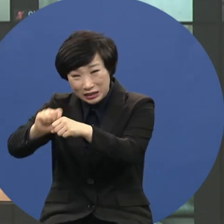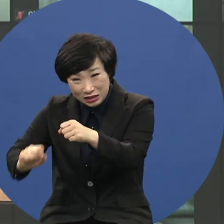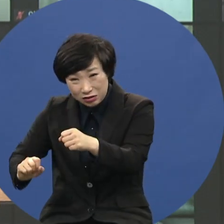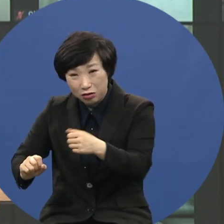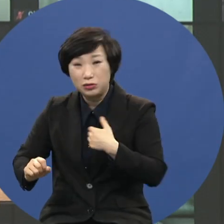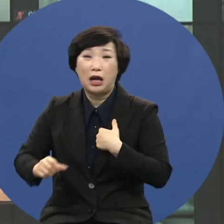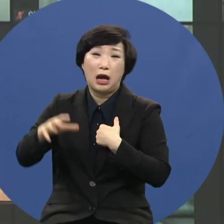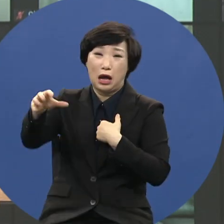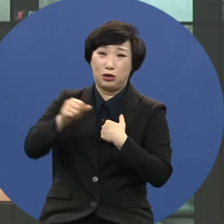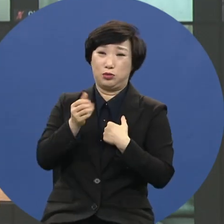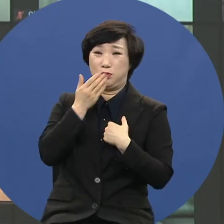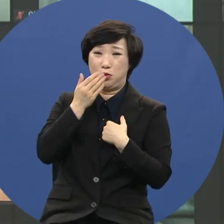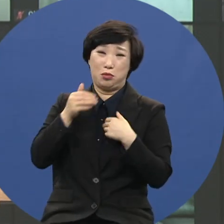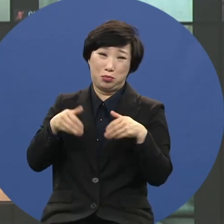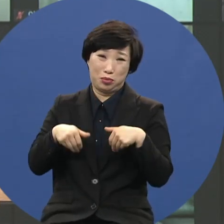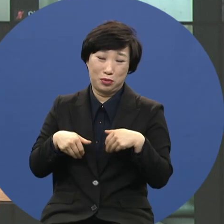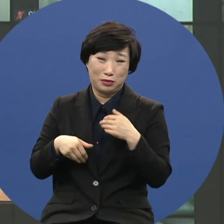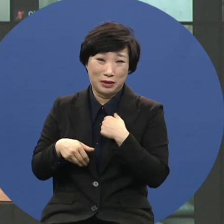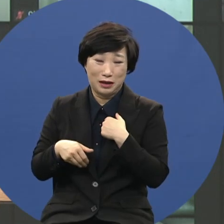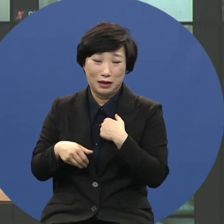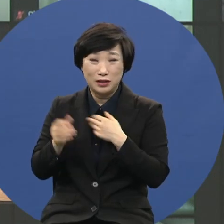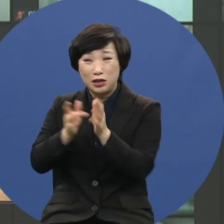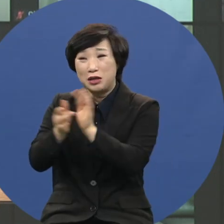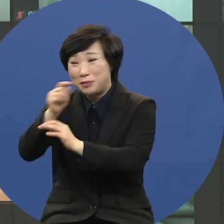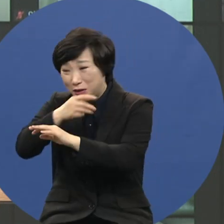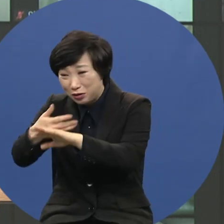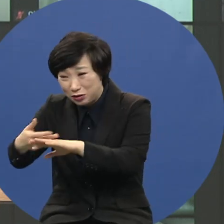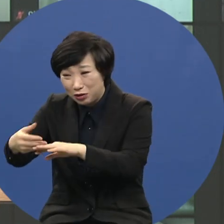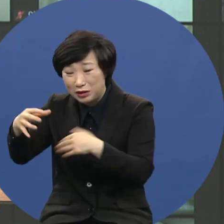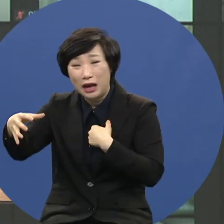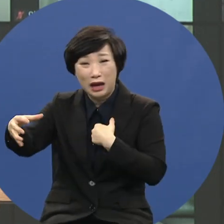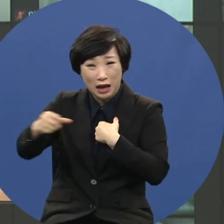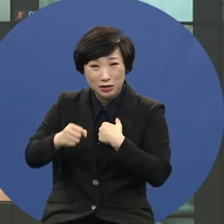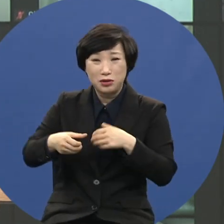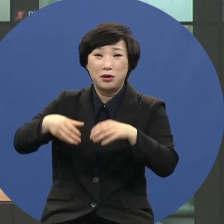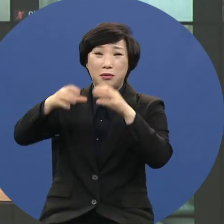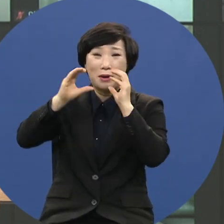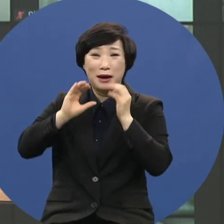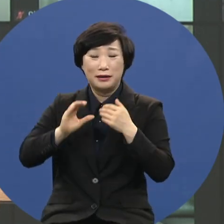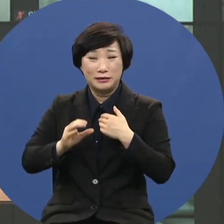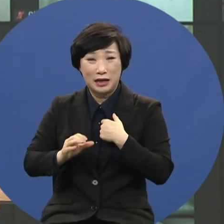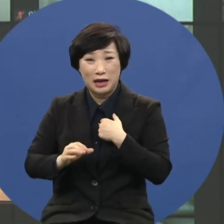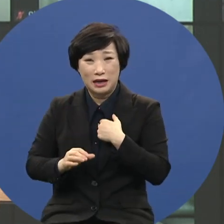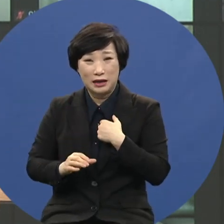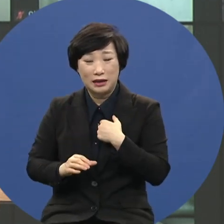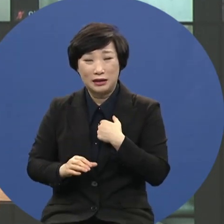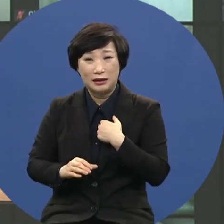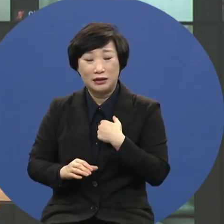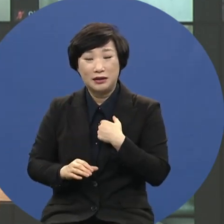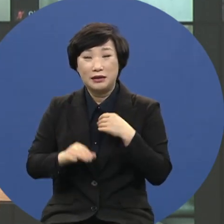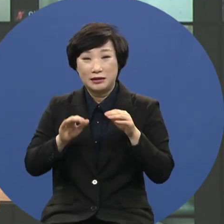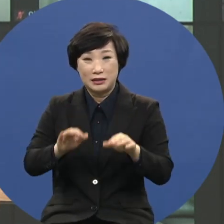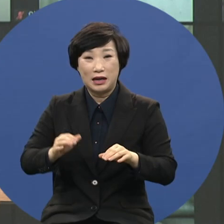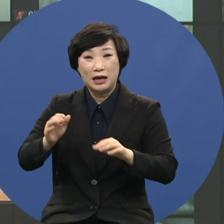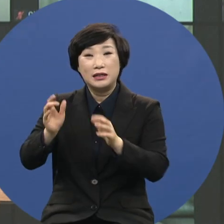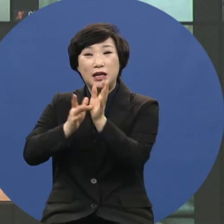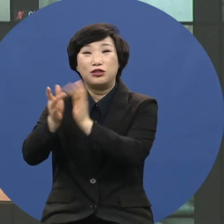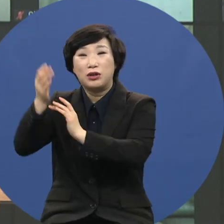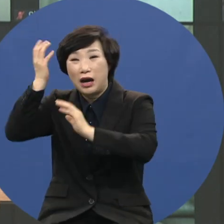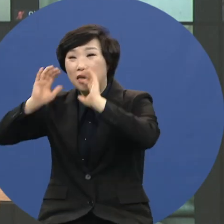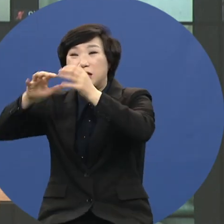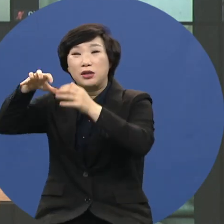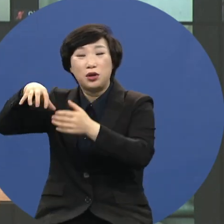네가 먹어야 돼. 찢어 흐르는 피 네가 마셔서 내가 하늘에서 온